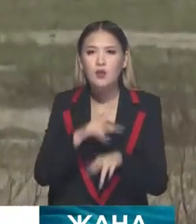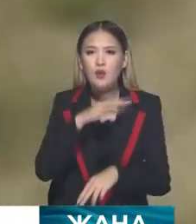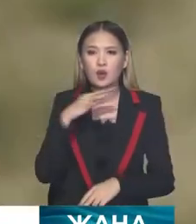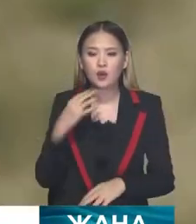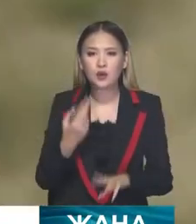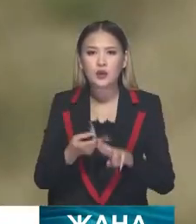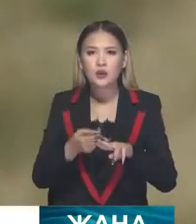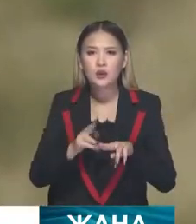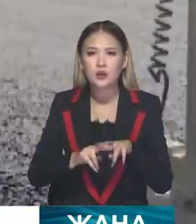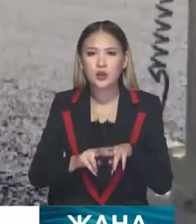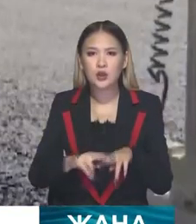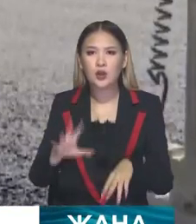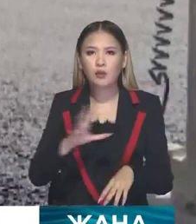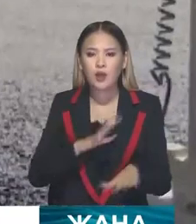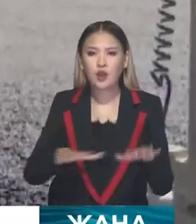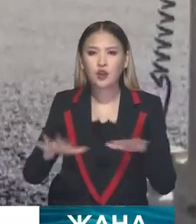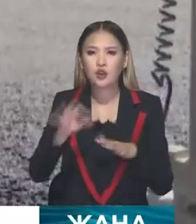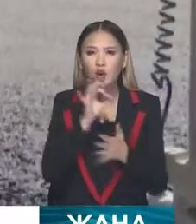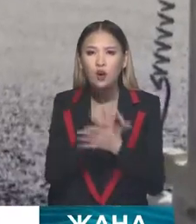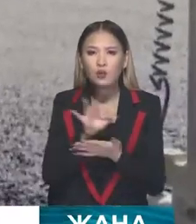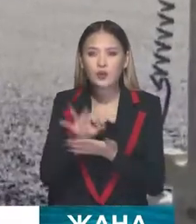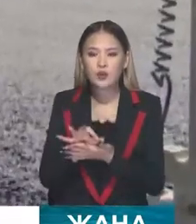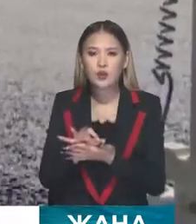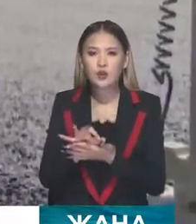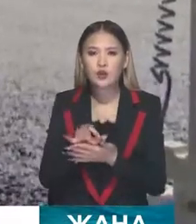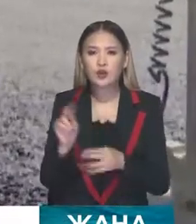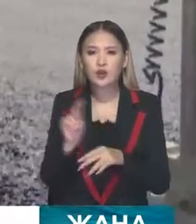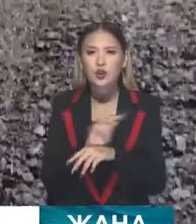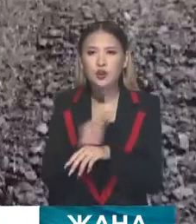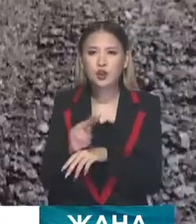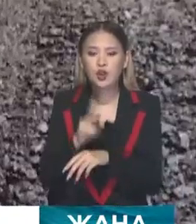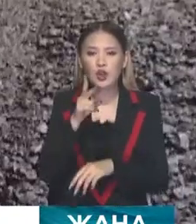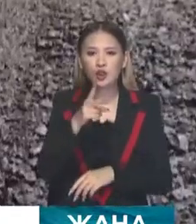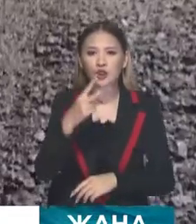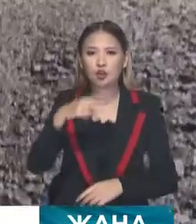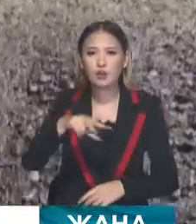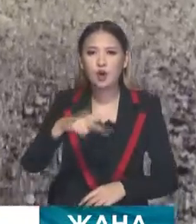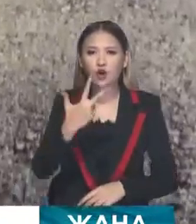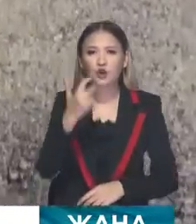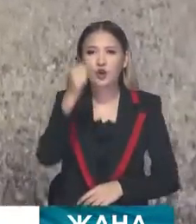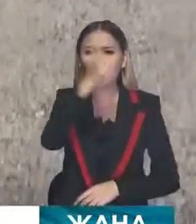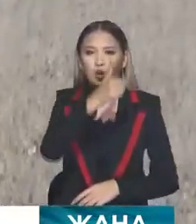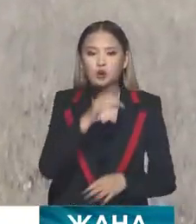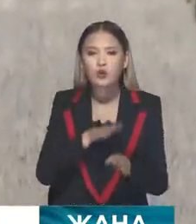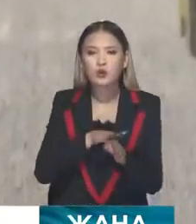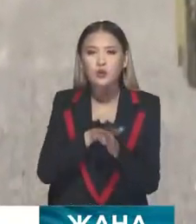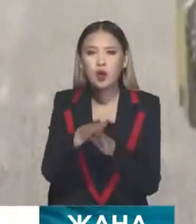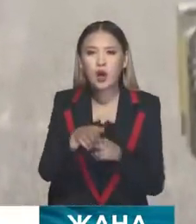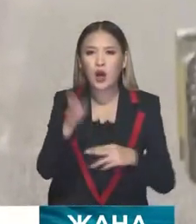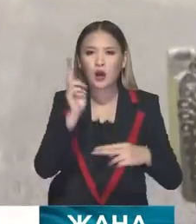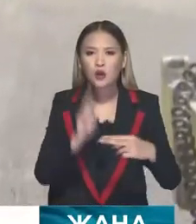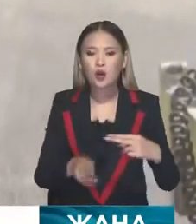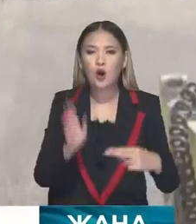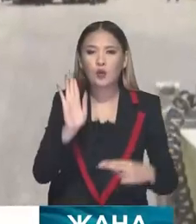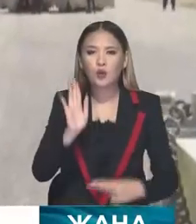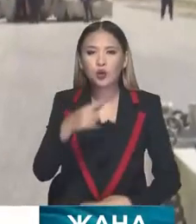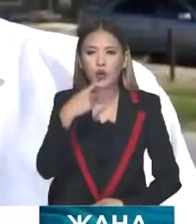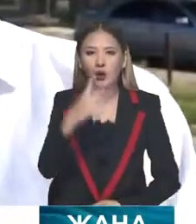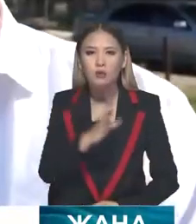де артқан. Ал аймақтағы жауаптылар жол салу жұмыстары 2023 жылы толық аяқталады деп сендіріп отыр.